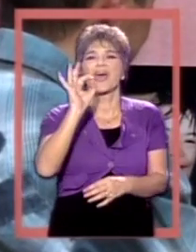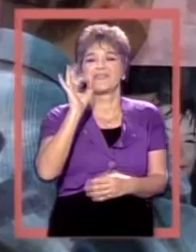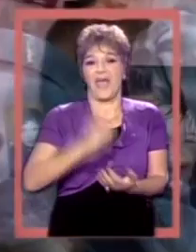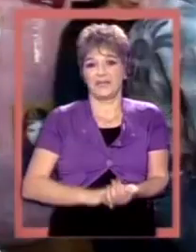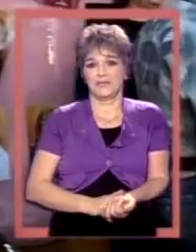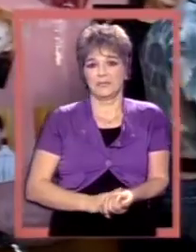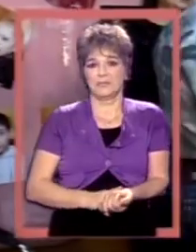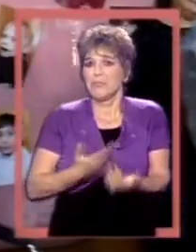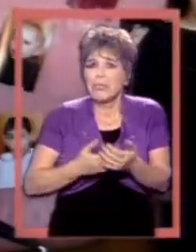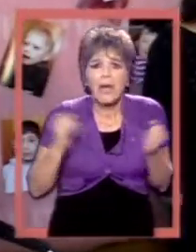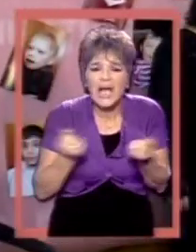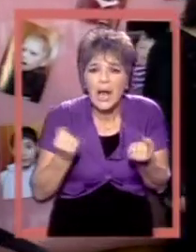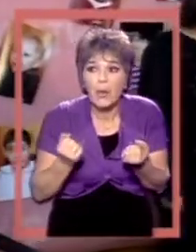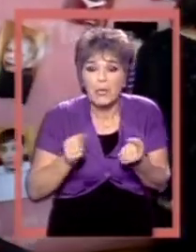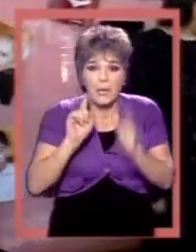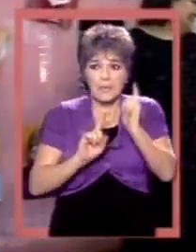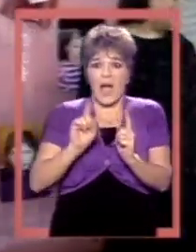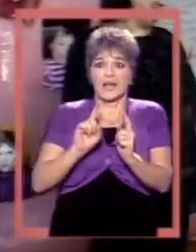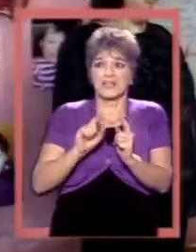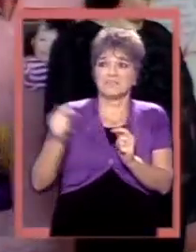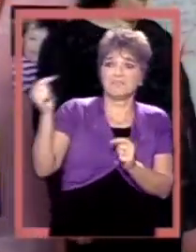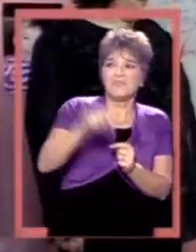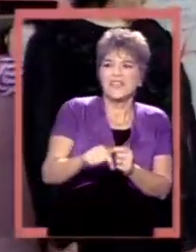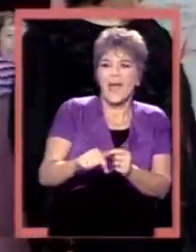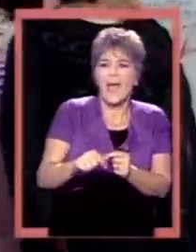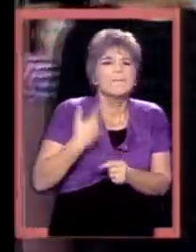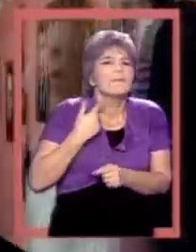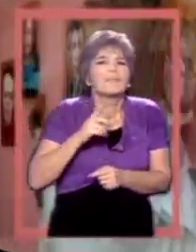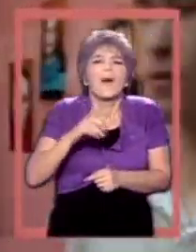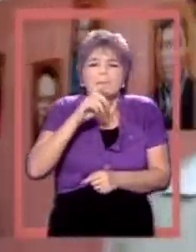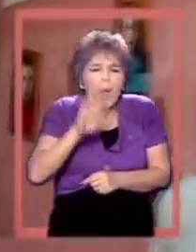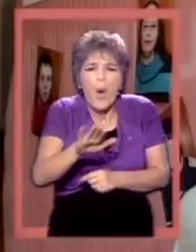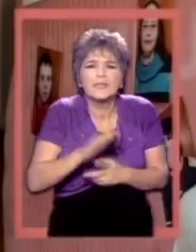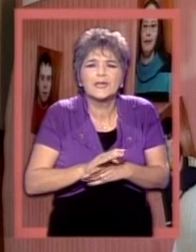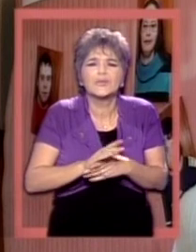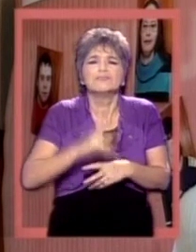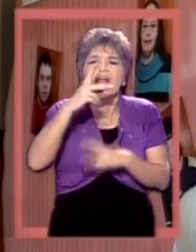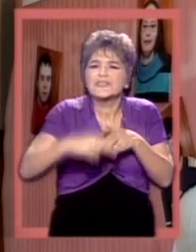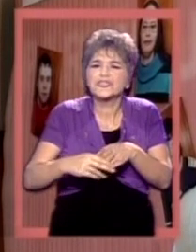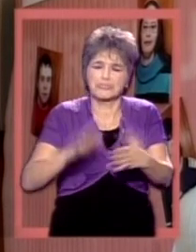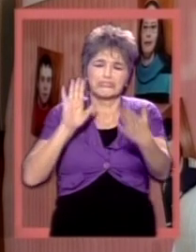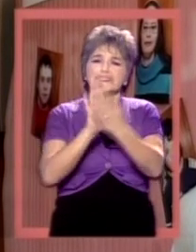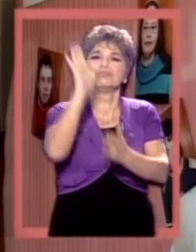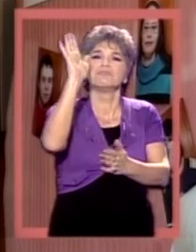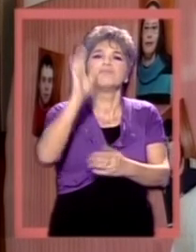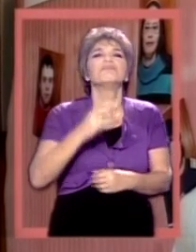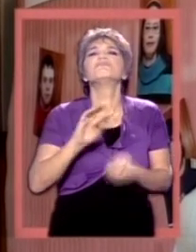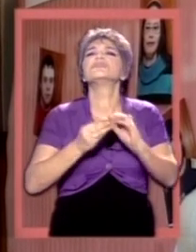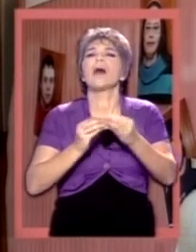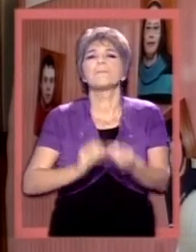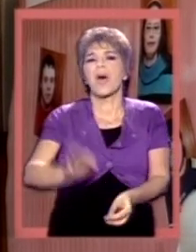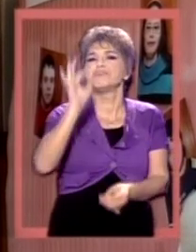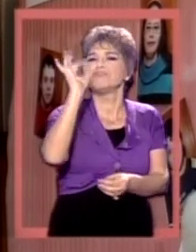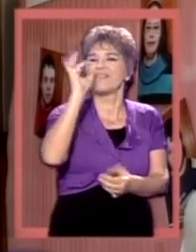de ce să fie greu? Dacă vine Laurențiu și bate palma cu tine la sfârșit, n-a mai fost nimic greu. Ionuț, care e rolul